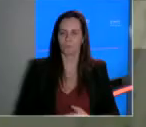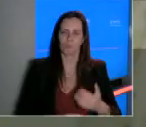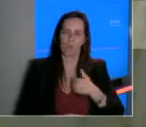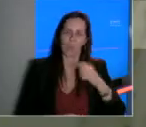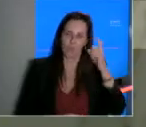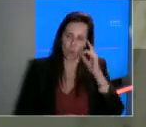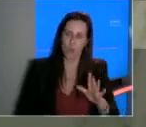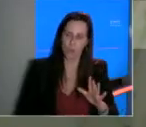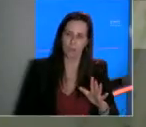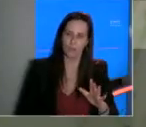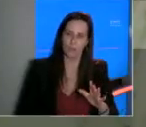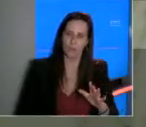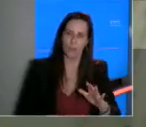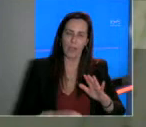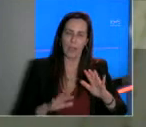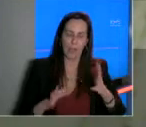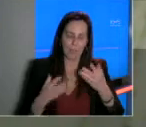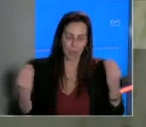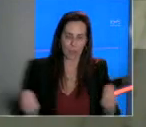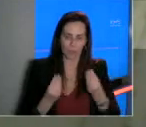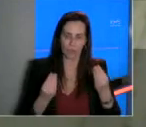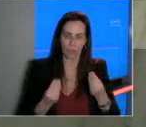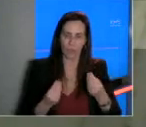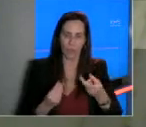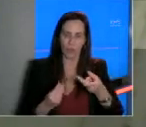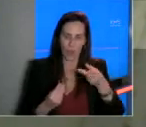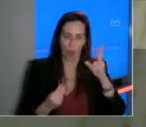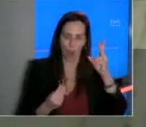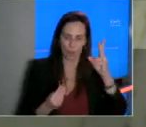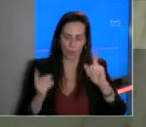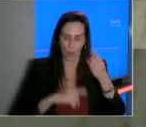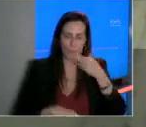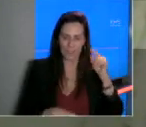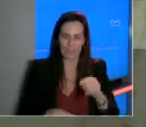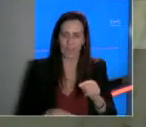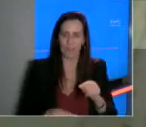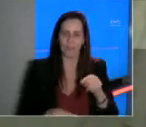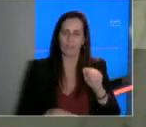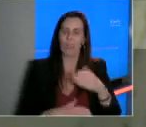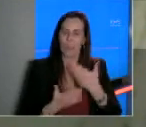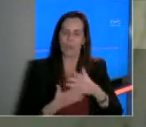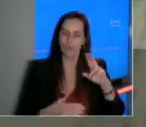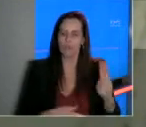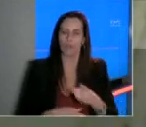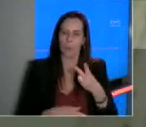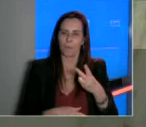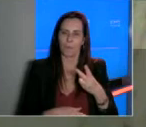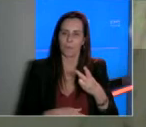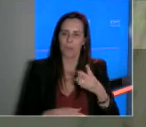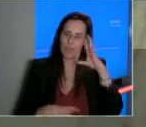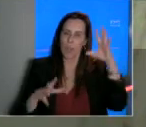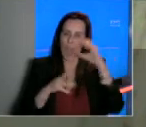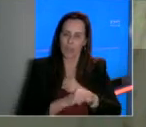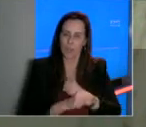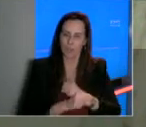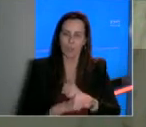אני חושב ש ככל שהדברים הולכים ומתבטחים במדינת ישראל, זה מוכיח שוב פעם שהאג'נדה